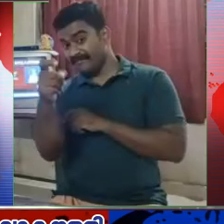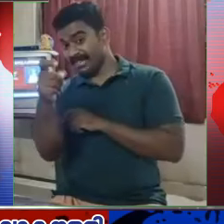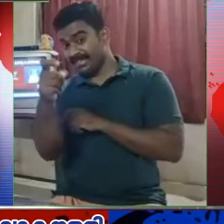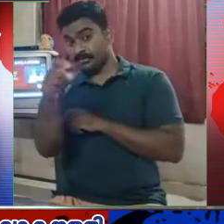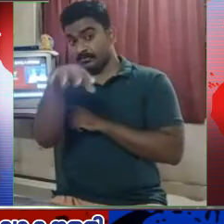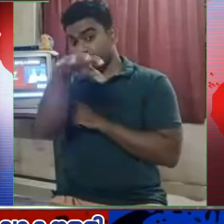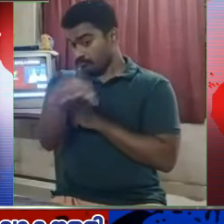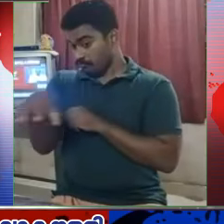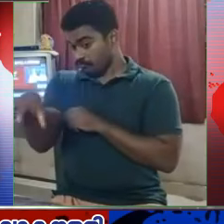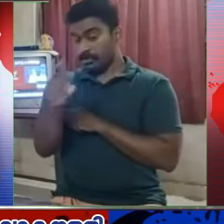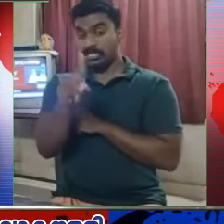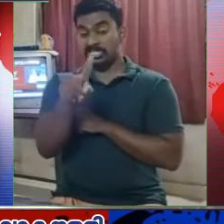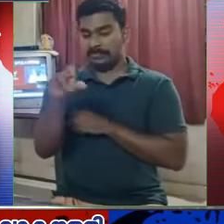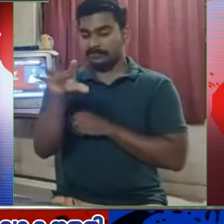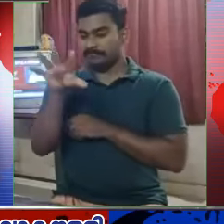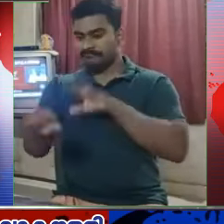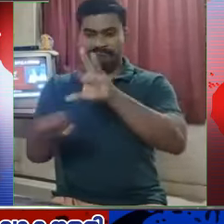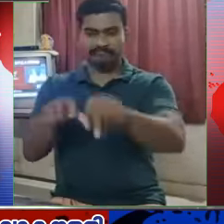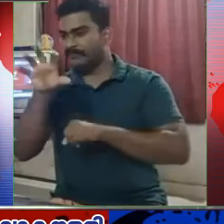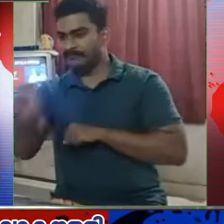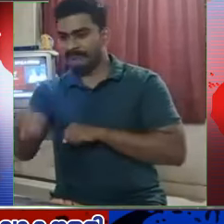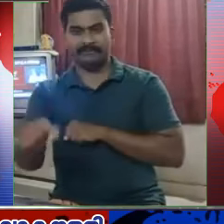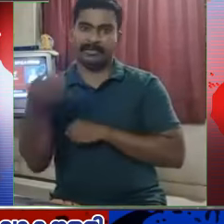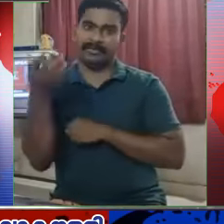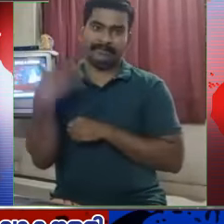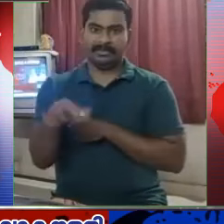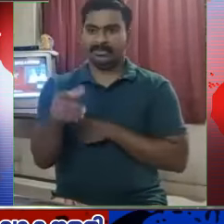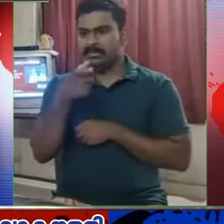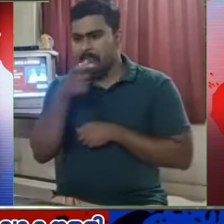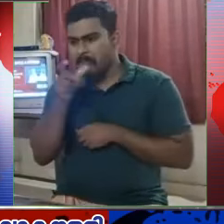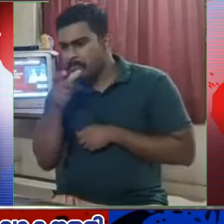SLBCയോട് പൊതുവിലും അഭ്യർത്ഥിക്കുകയാണ്.